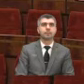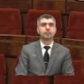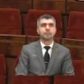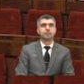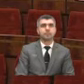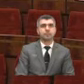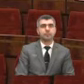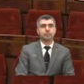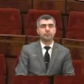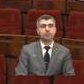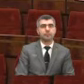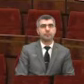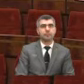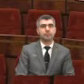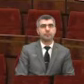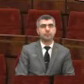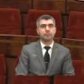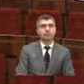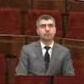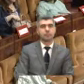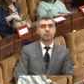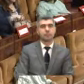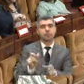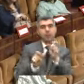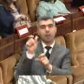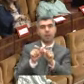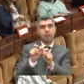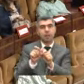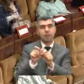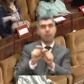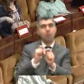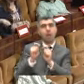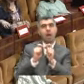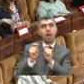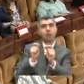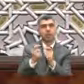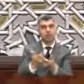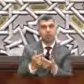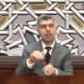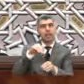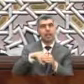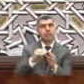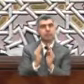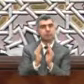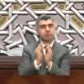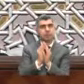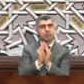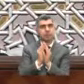شكرا السيد الوزير. ننتقل الان الى تعقيبات الفرق والمجموعه. يتفضل احد